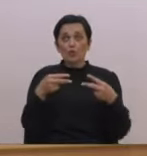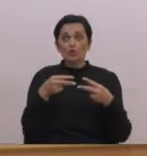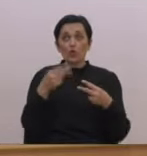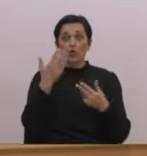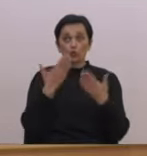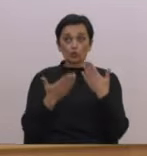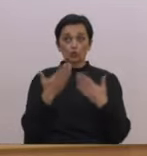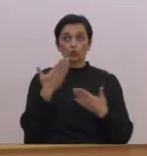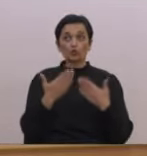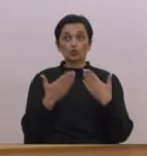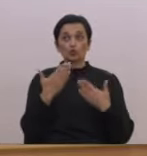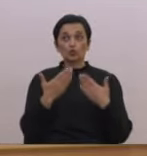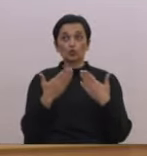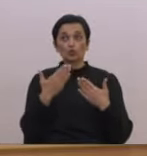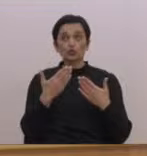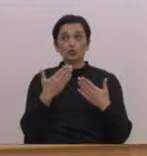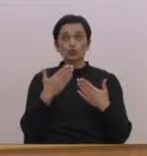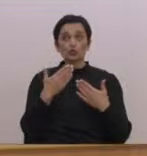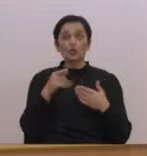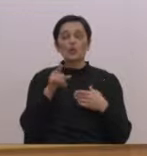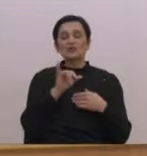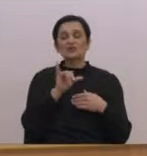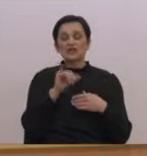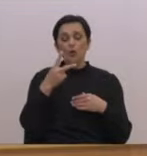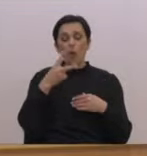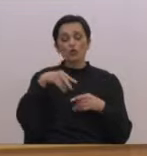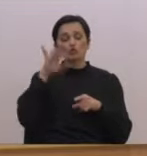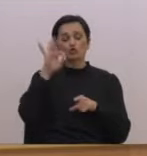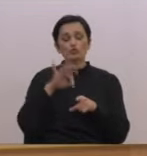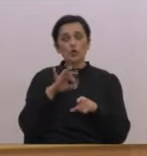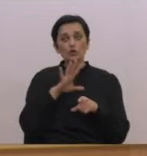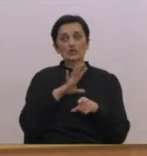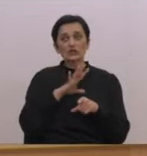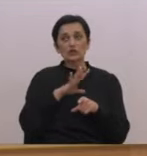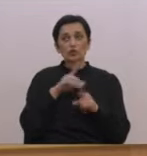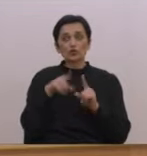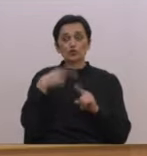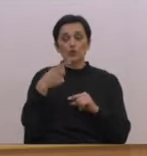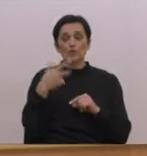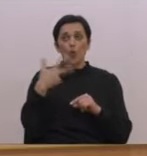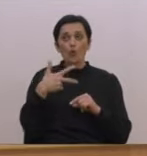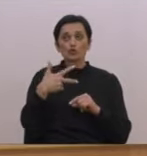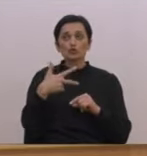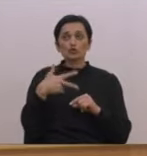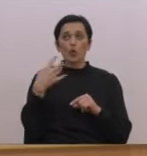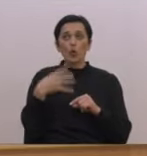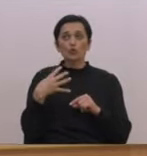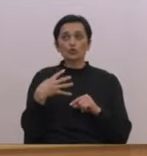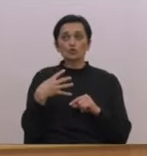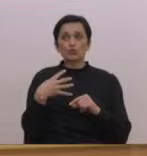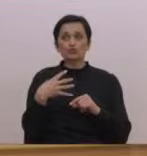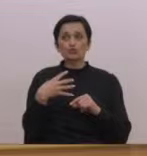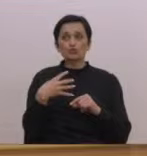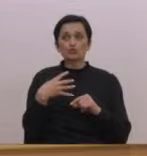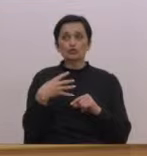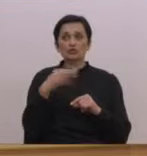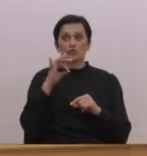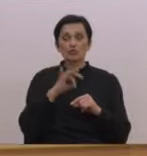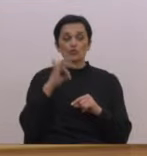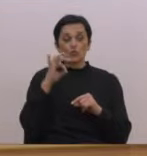de reinvestire bazată ca 20% spart glipsi, ce ne gozdati, ormoci,